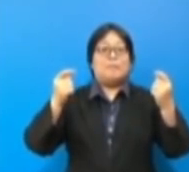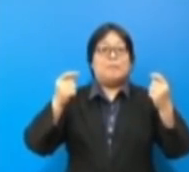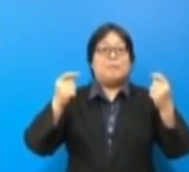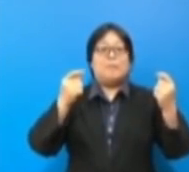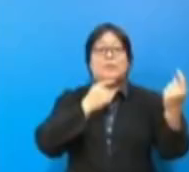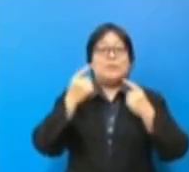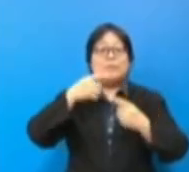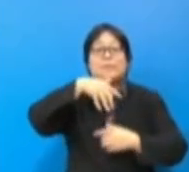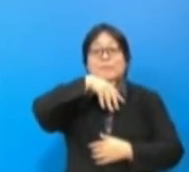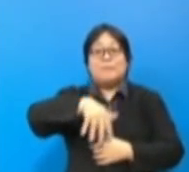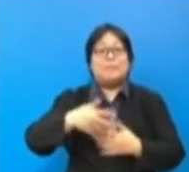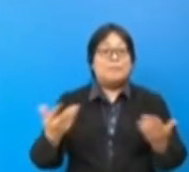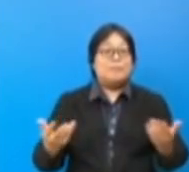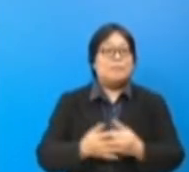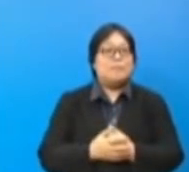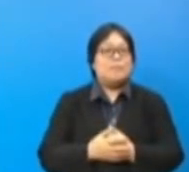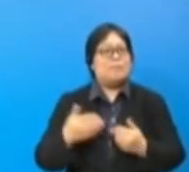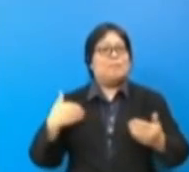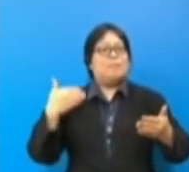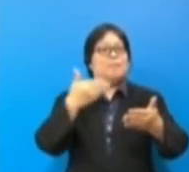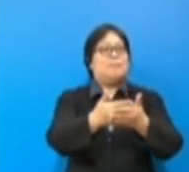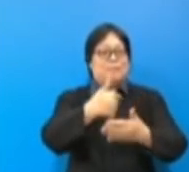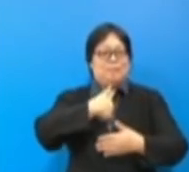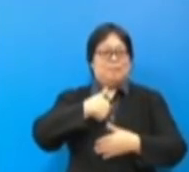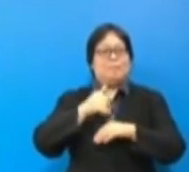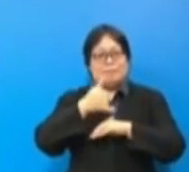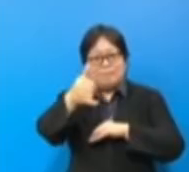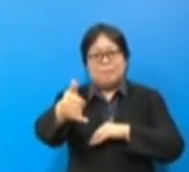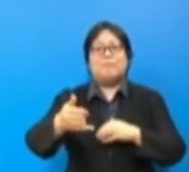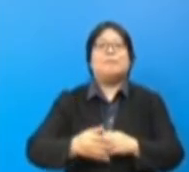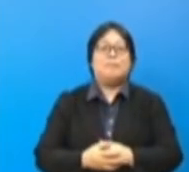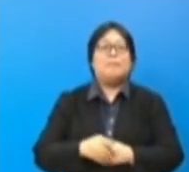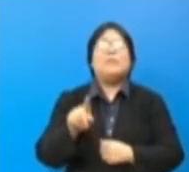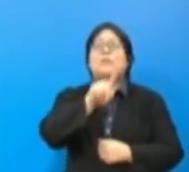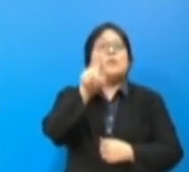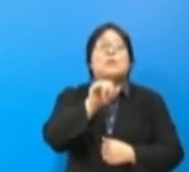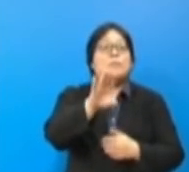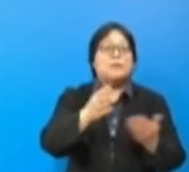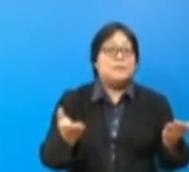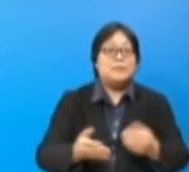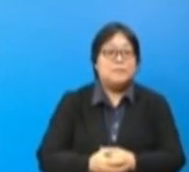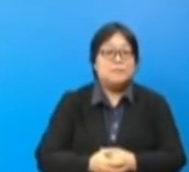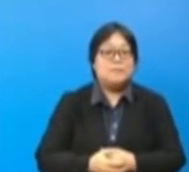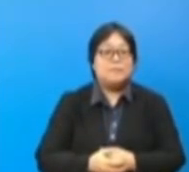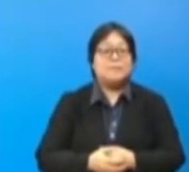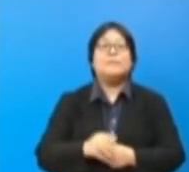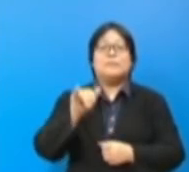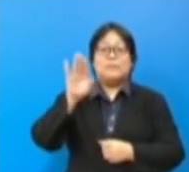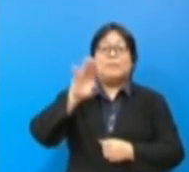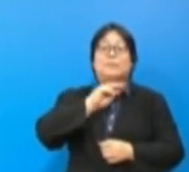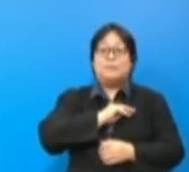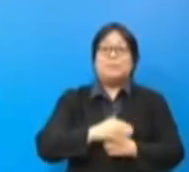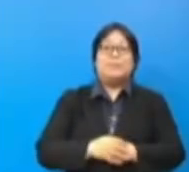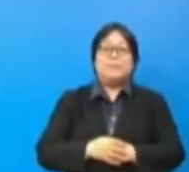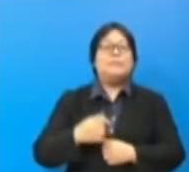Oke kami sampai saya turun empat saja soalan-soalan jadi yang bawa